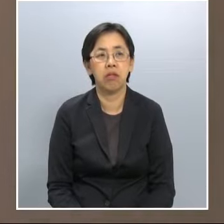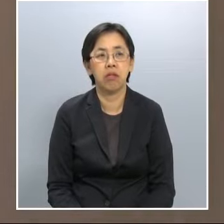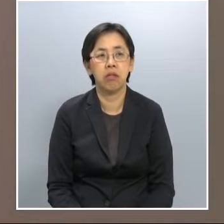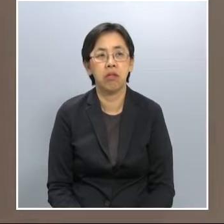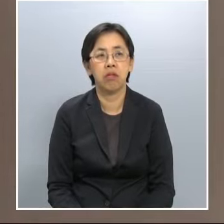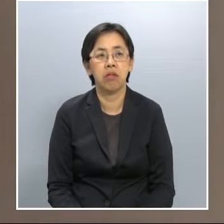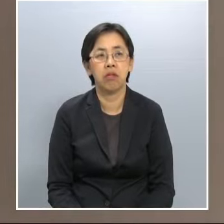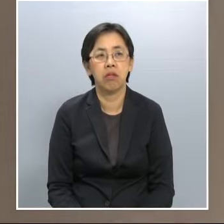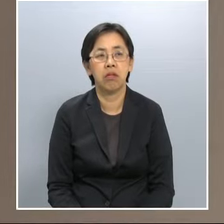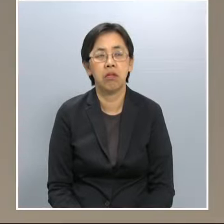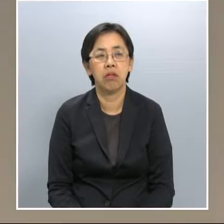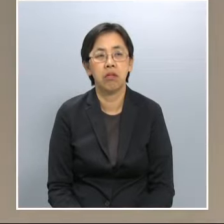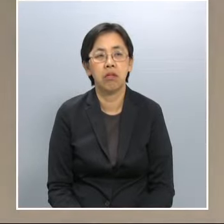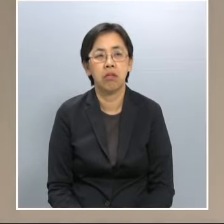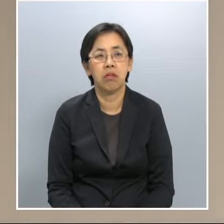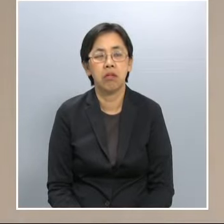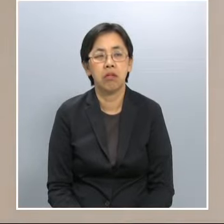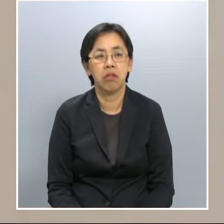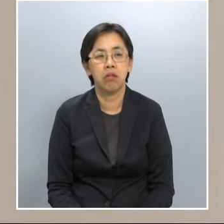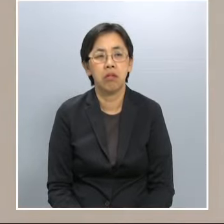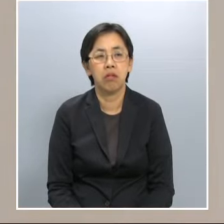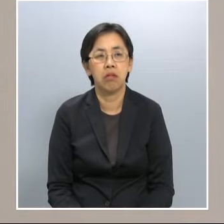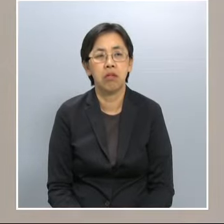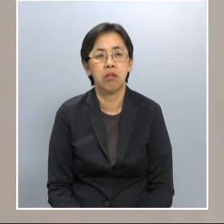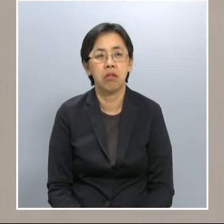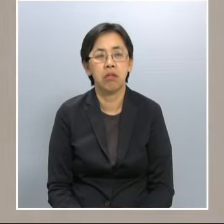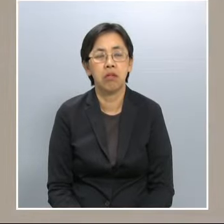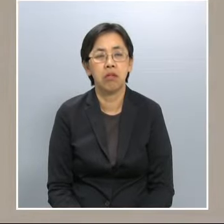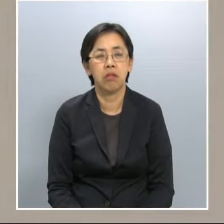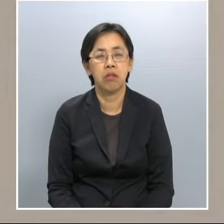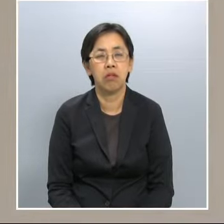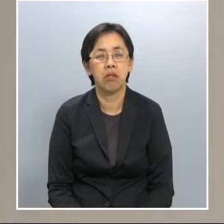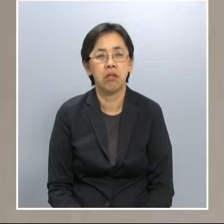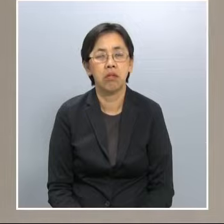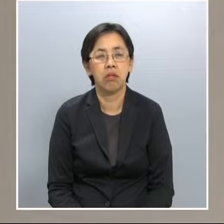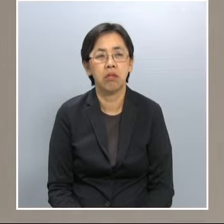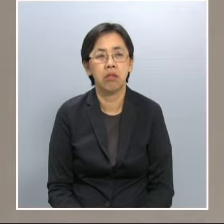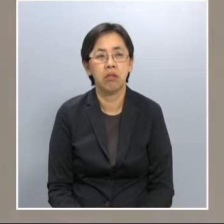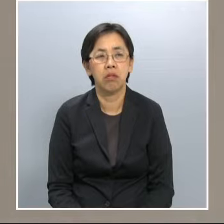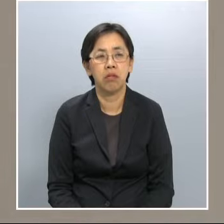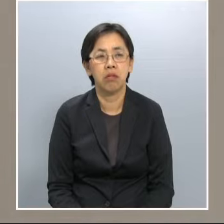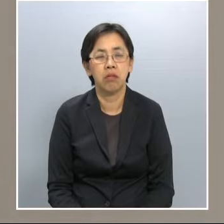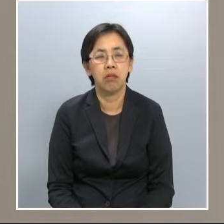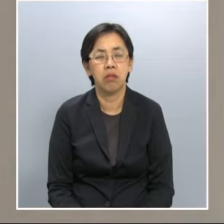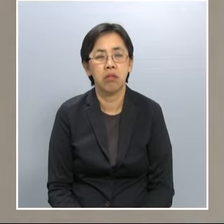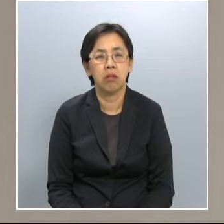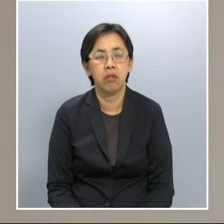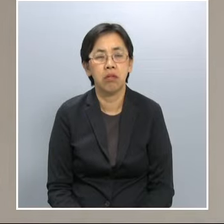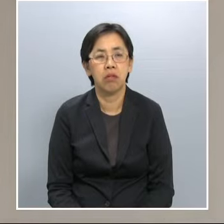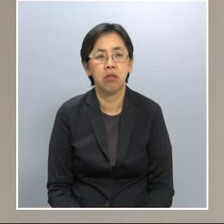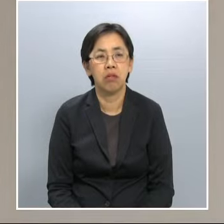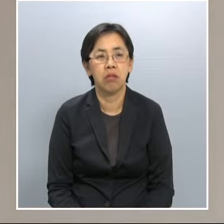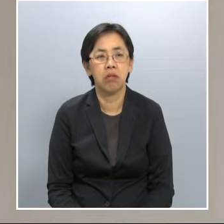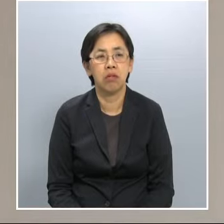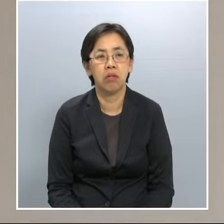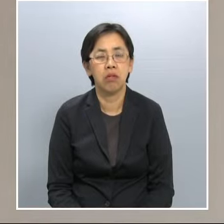แม่ไปโจ๊ะแม ่ยำเลย